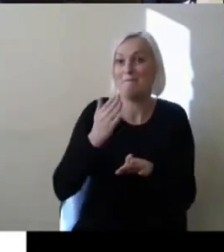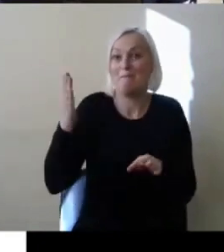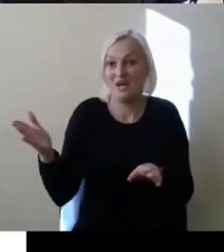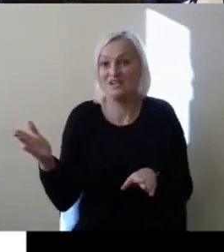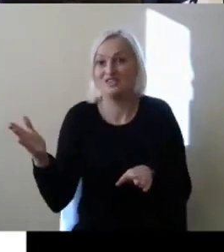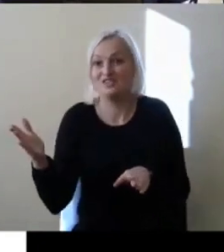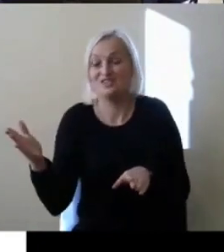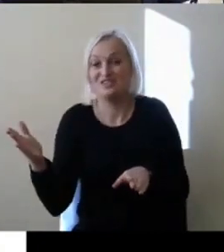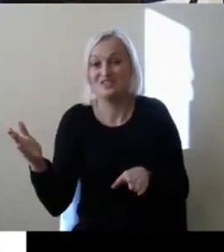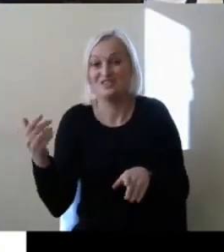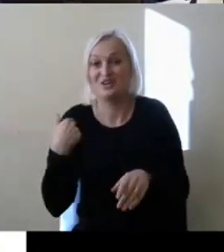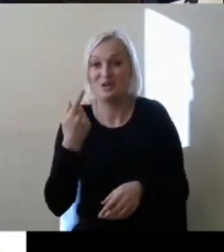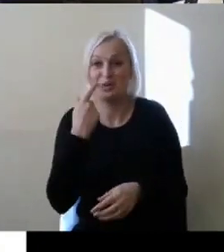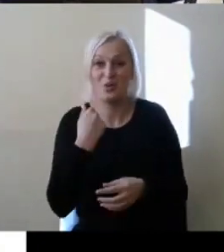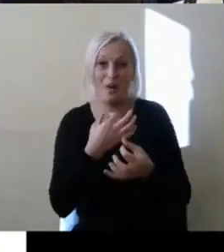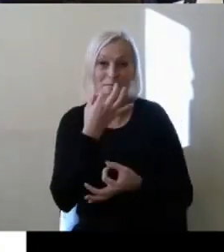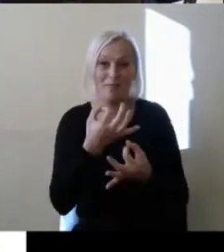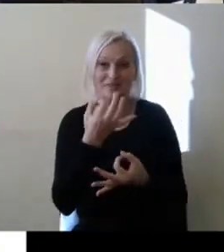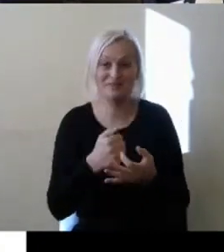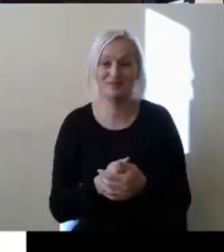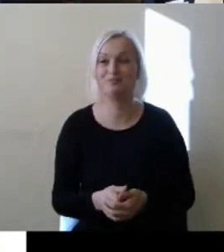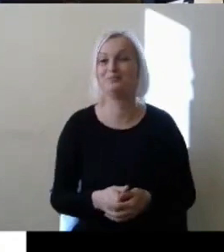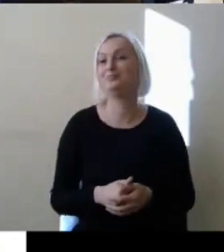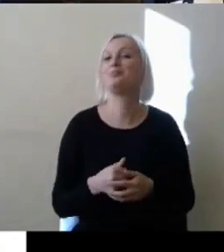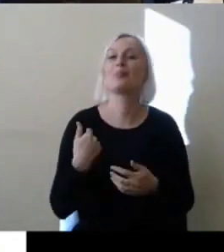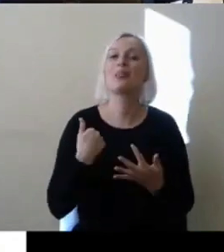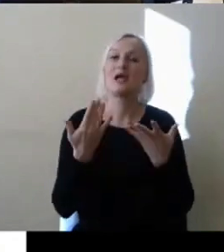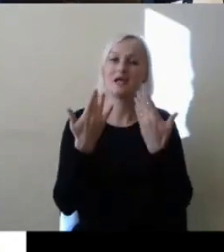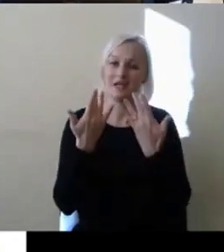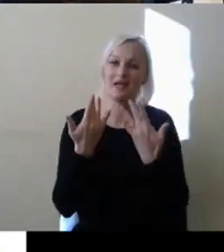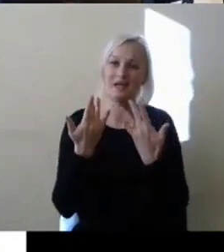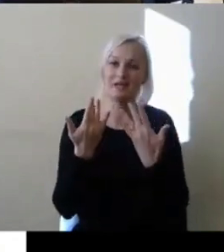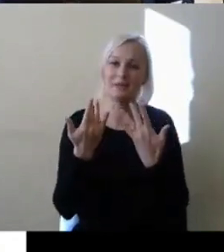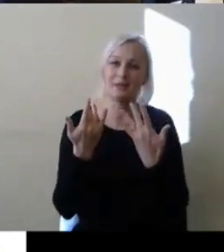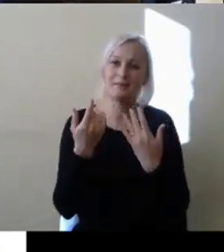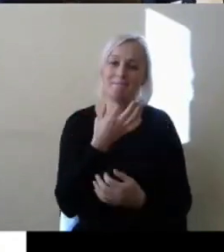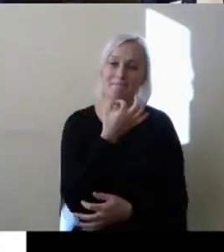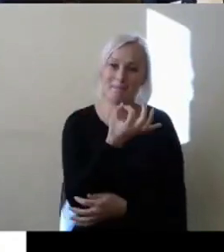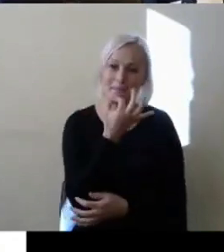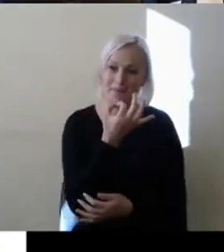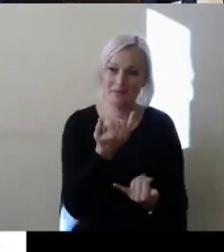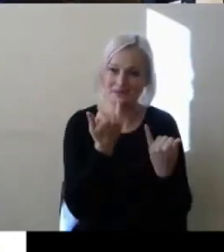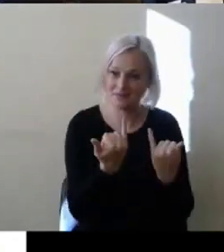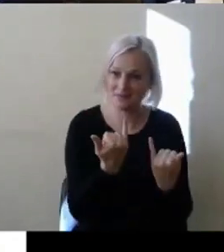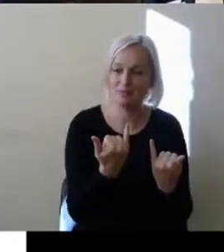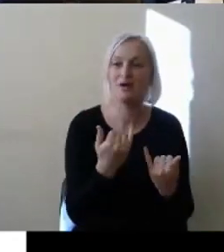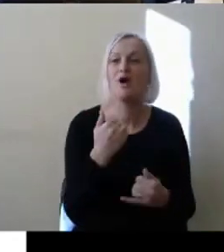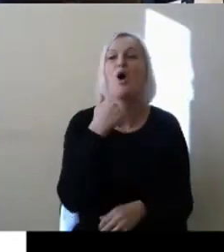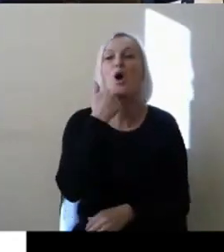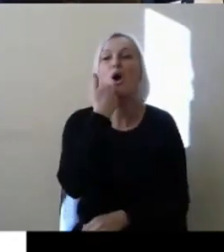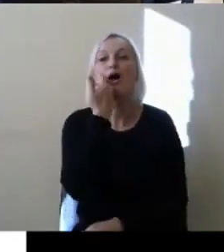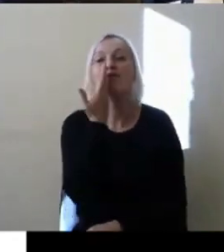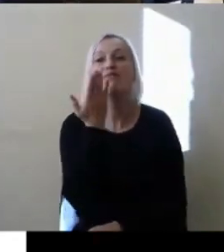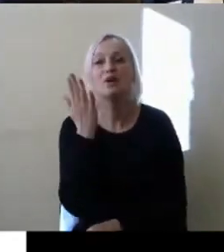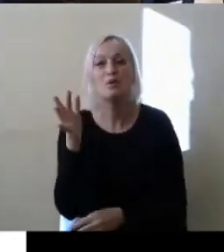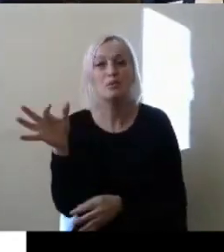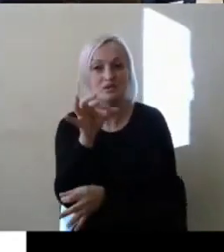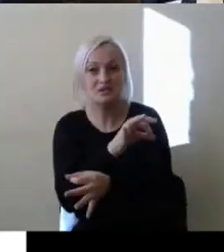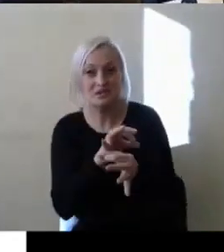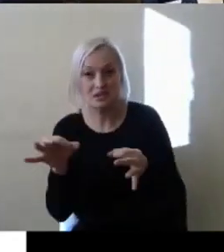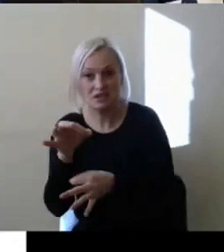aš pasakysiu keletą momentų, o kitus gal, jeigu bus, taip supratau, kad diskusija kažkokia, jo, tai galima